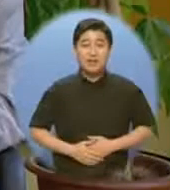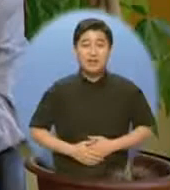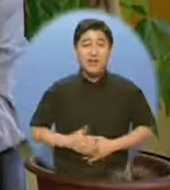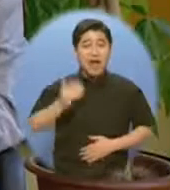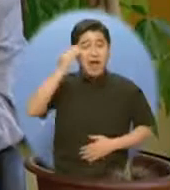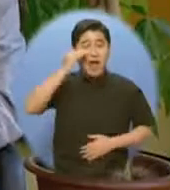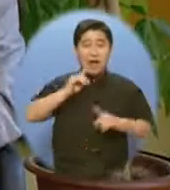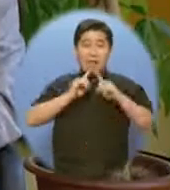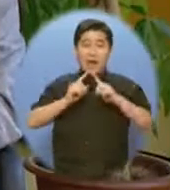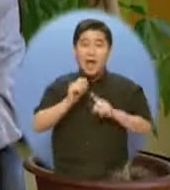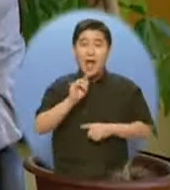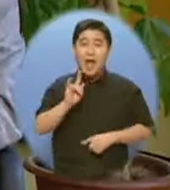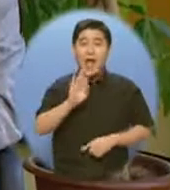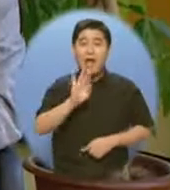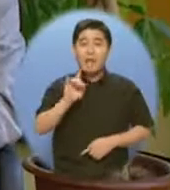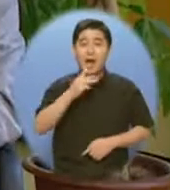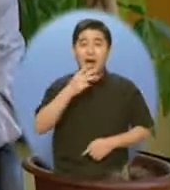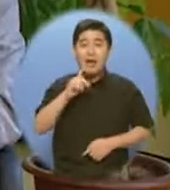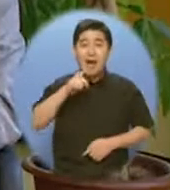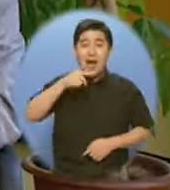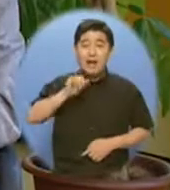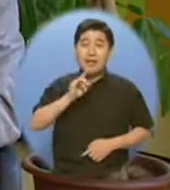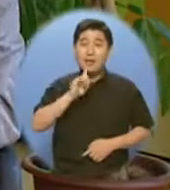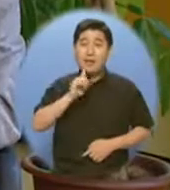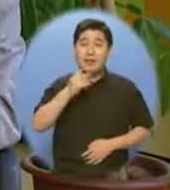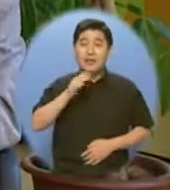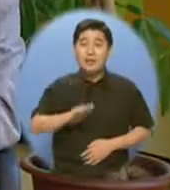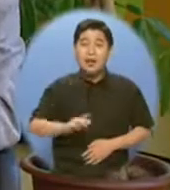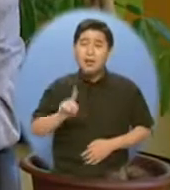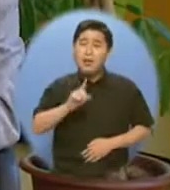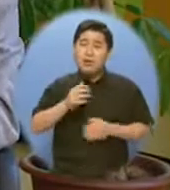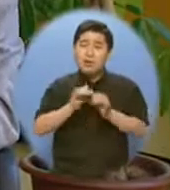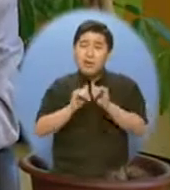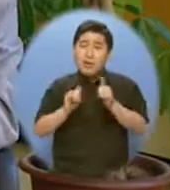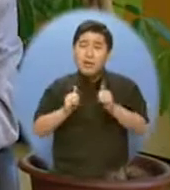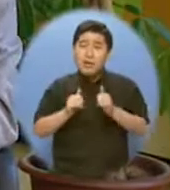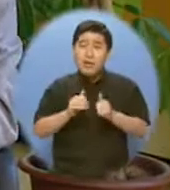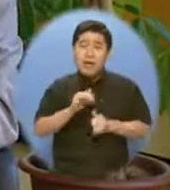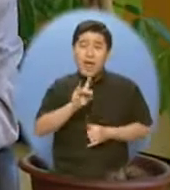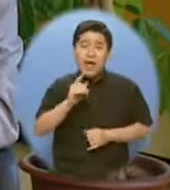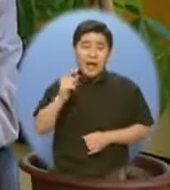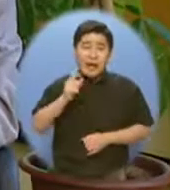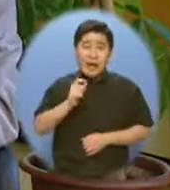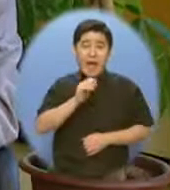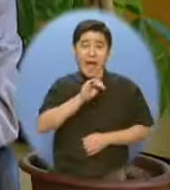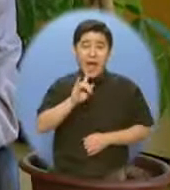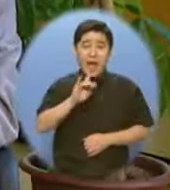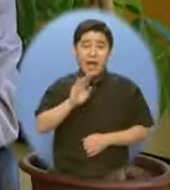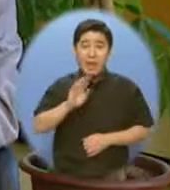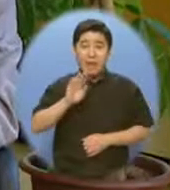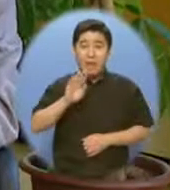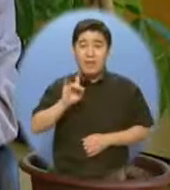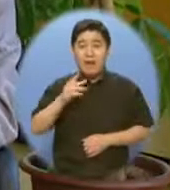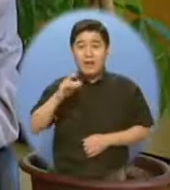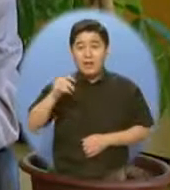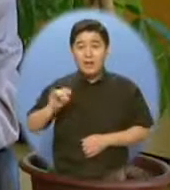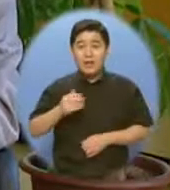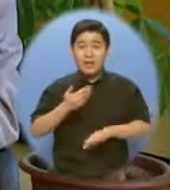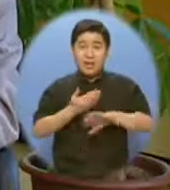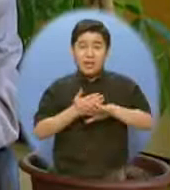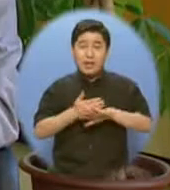우리말에 해바라기라는 말이 있는데 이것을 어떤 사람은 해바라기, 또 다른 사람은